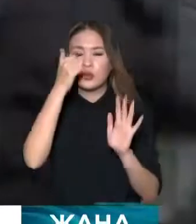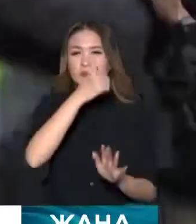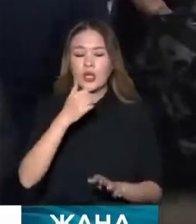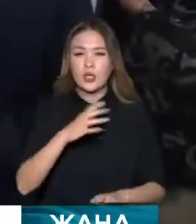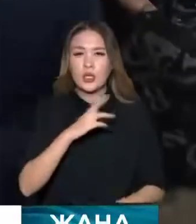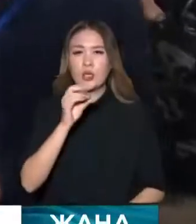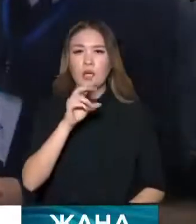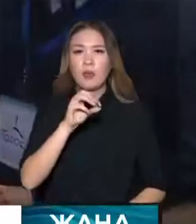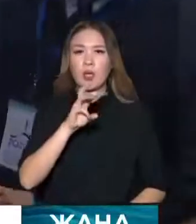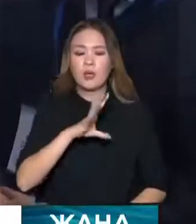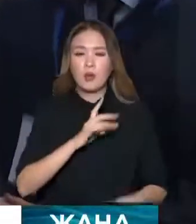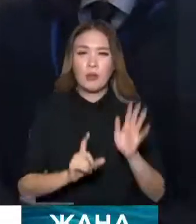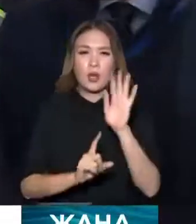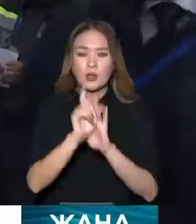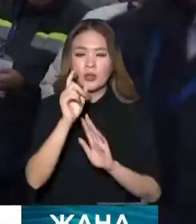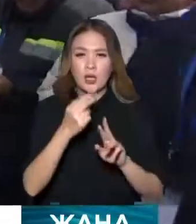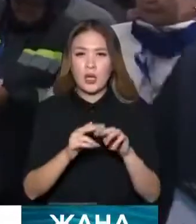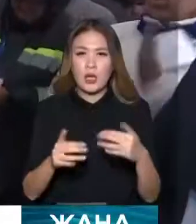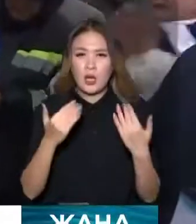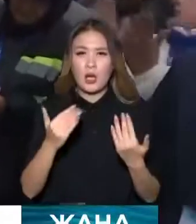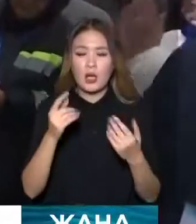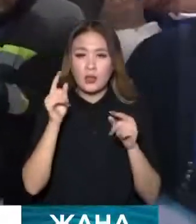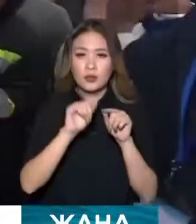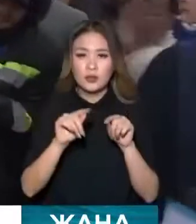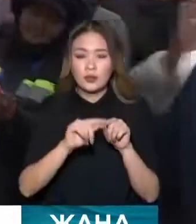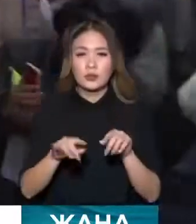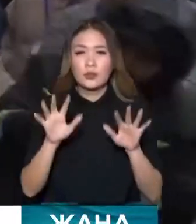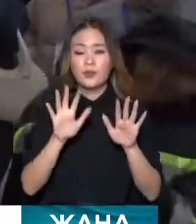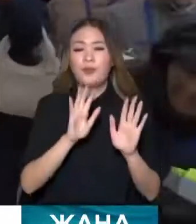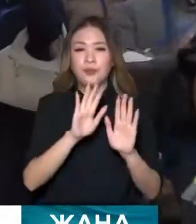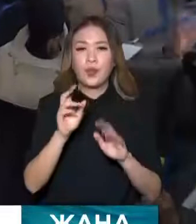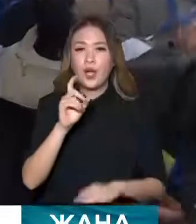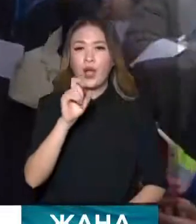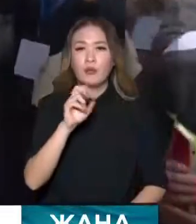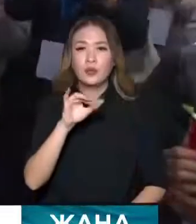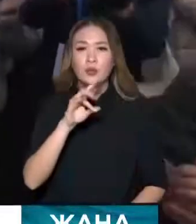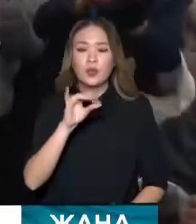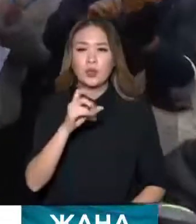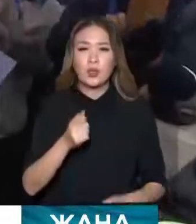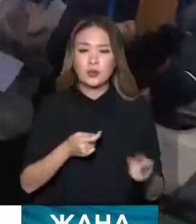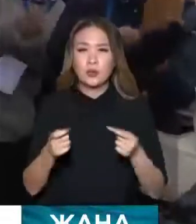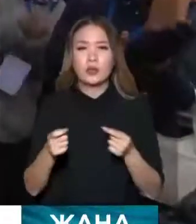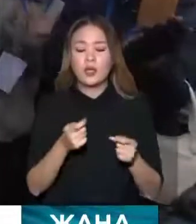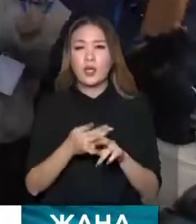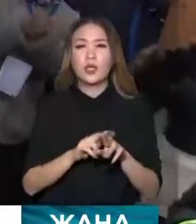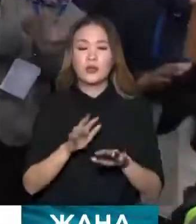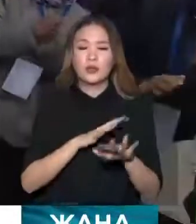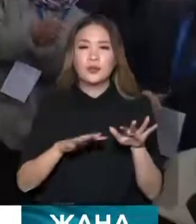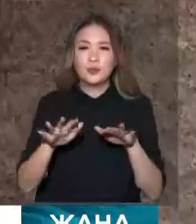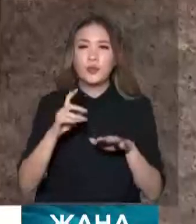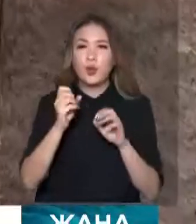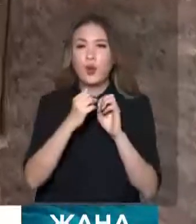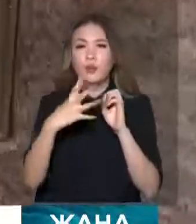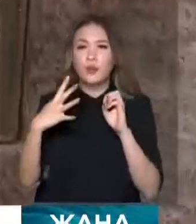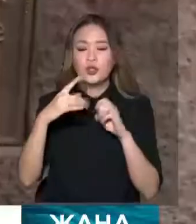Кемел Ақышевтің өзі бастаған. Қазір сол археологиялық экспедицияға Марал Хабдулына жетекшілік етеді. Елордадан небәрі